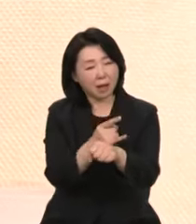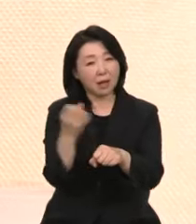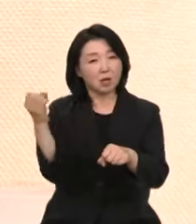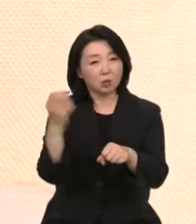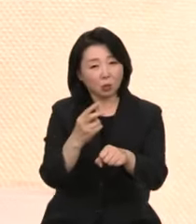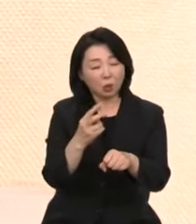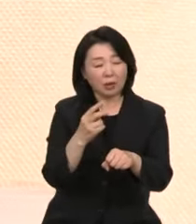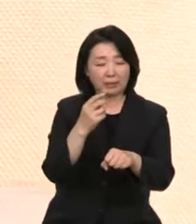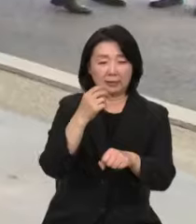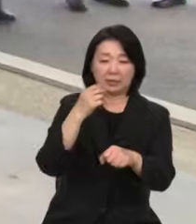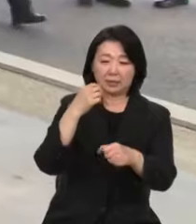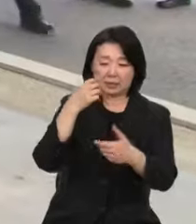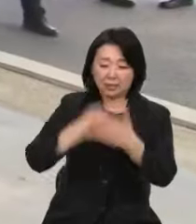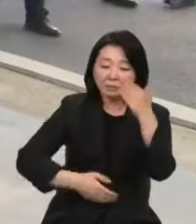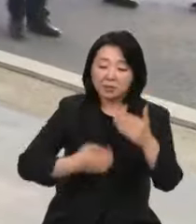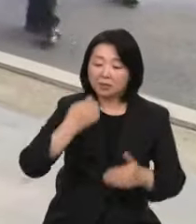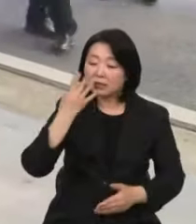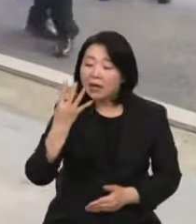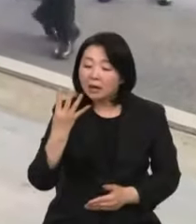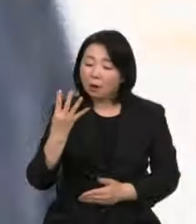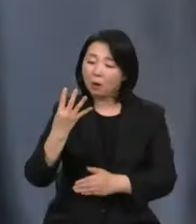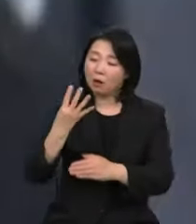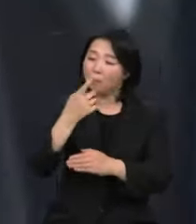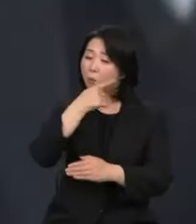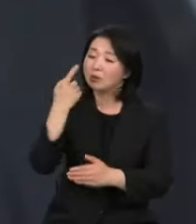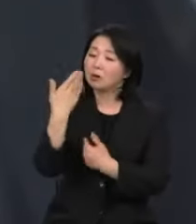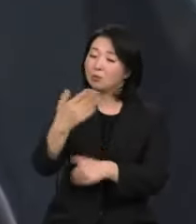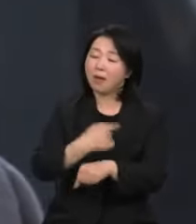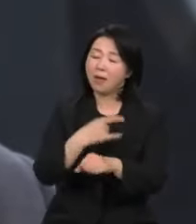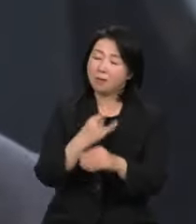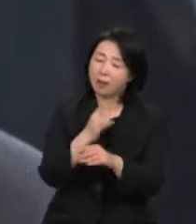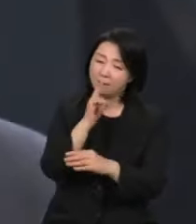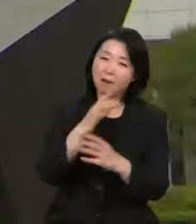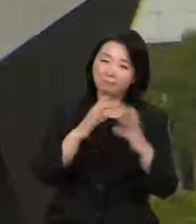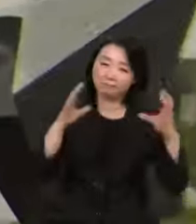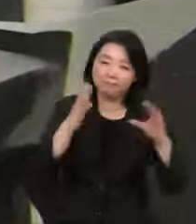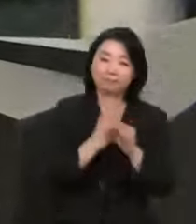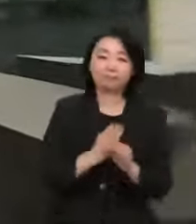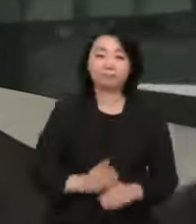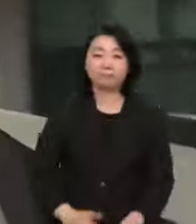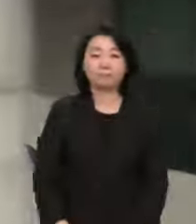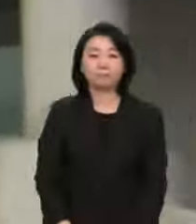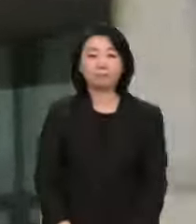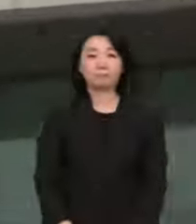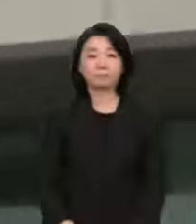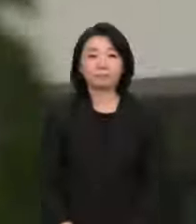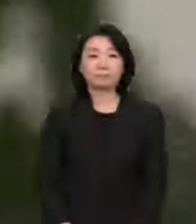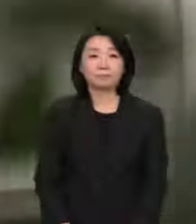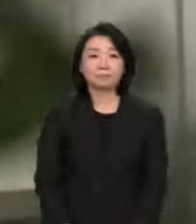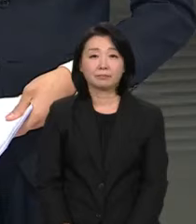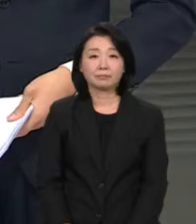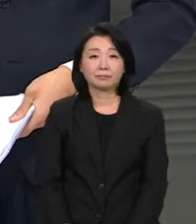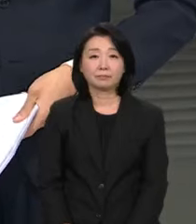임기 4개월을 보장할지를 놓고 술렁이고 있습니다. JTBC 이서준입니다.